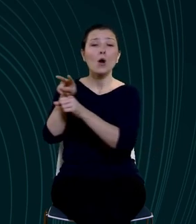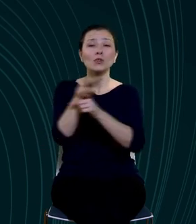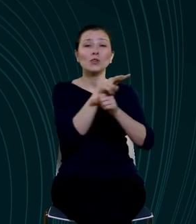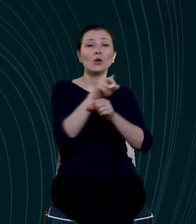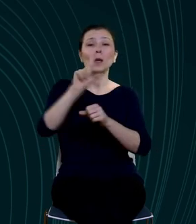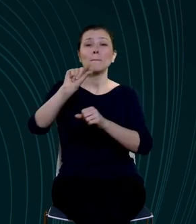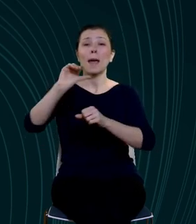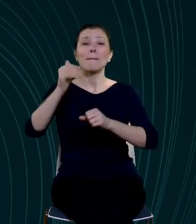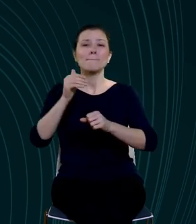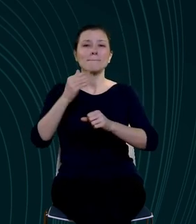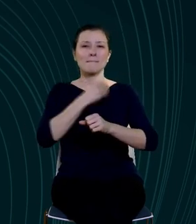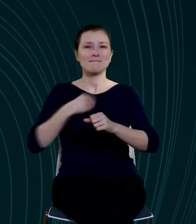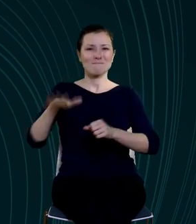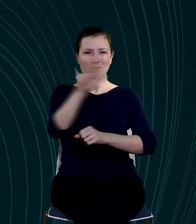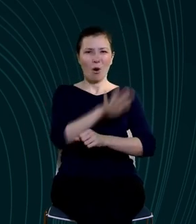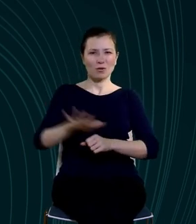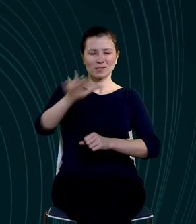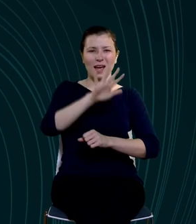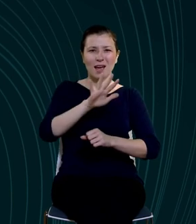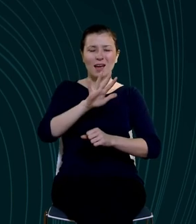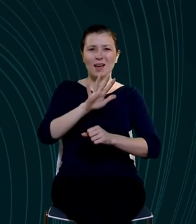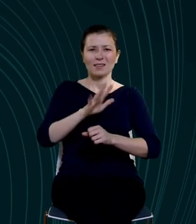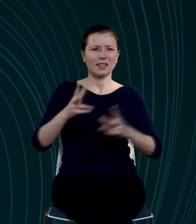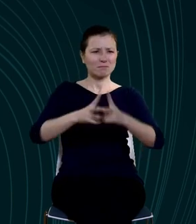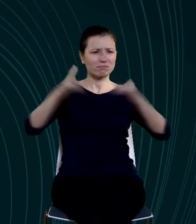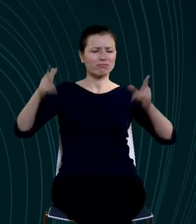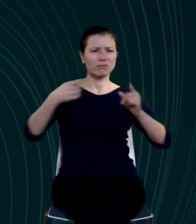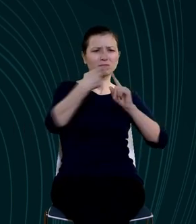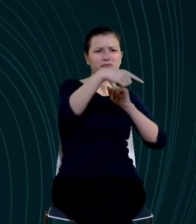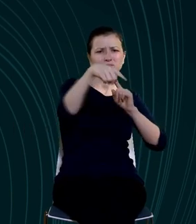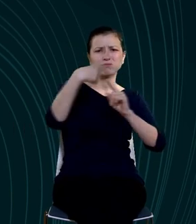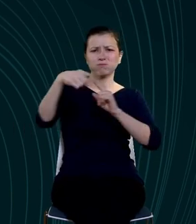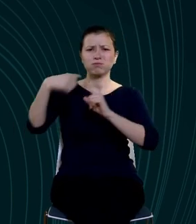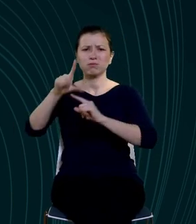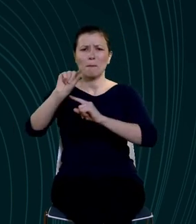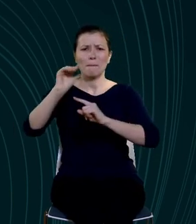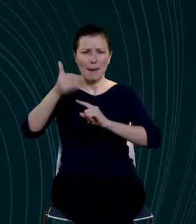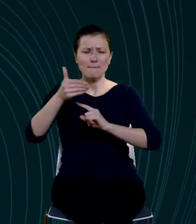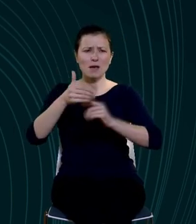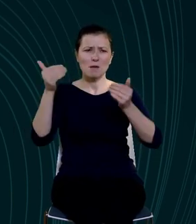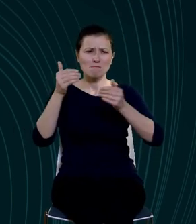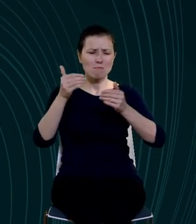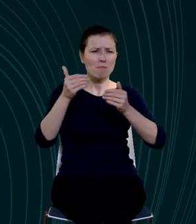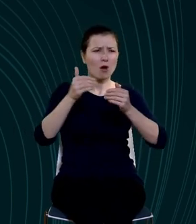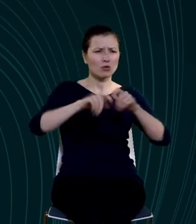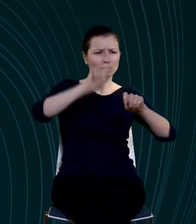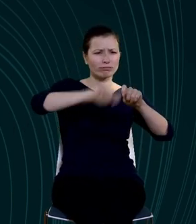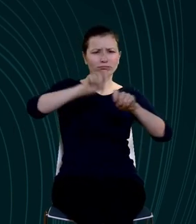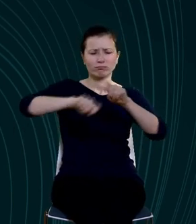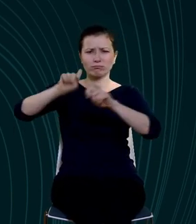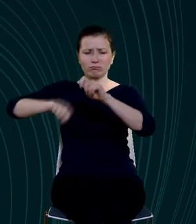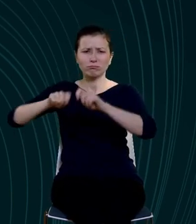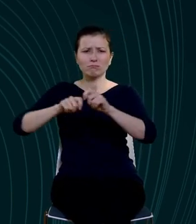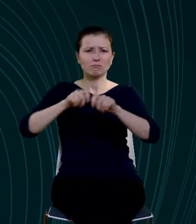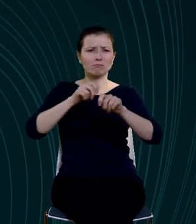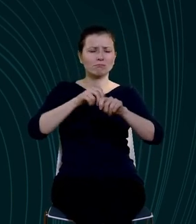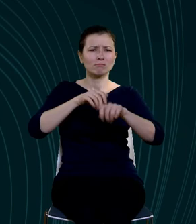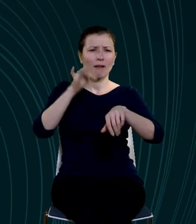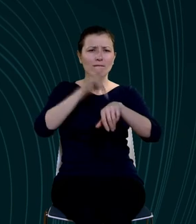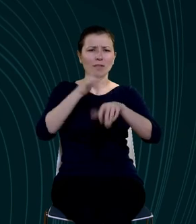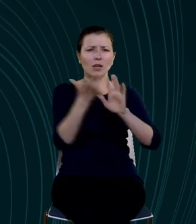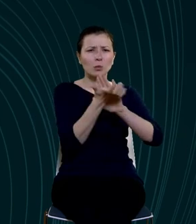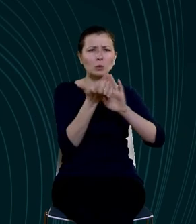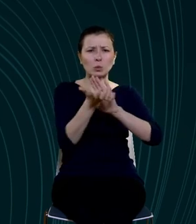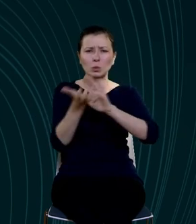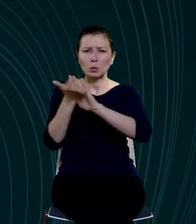Polsce, takiego stacjonarnego, szerokopasmowego monitoringu, nawet przy założeniu ograniczonej liczby stacji, co oznaczałoby